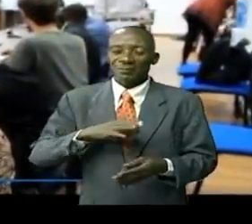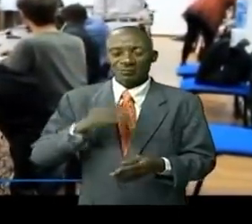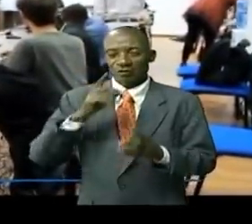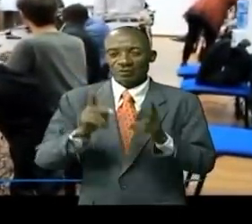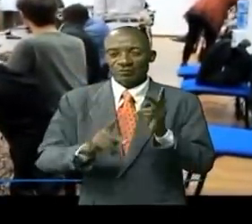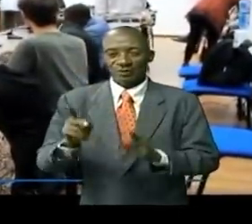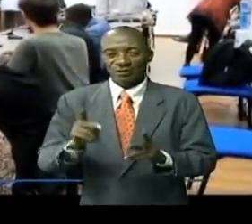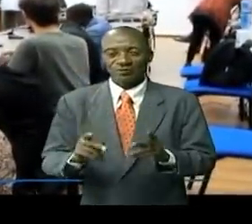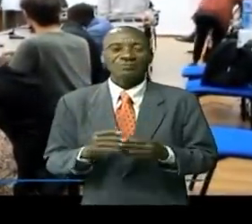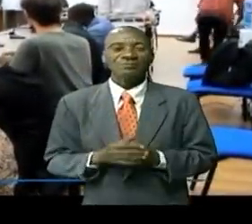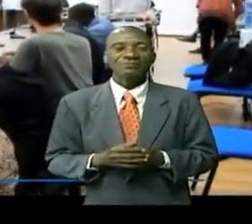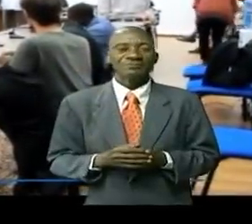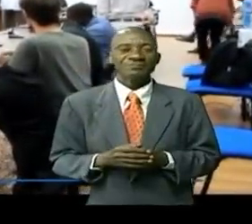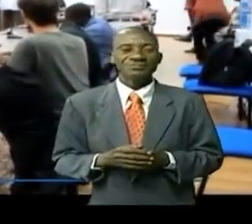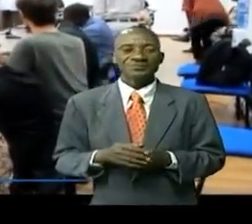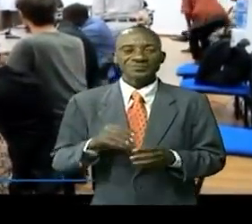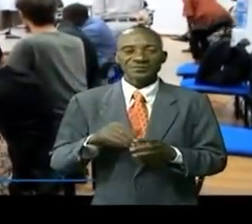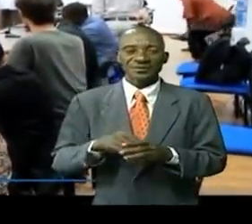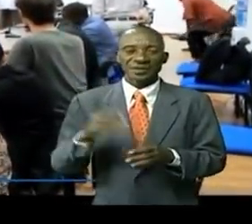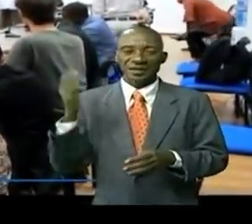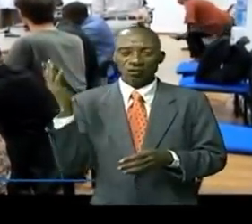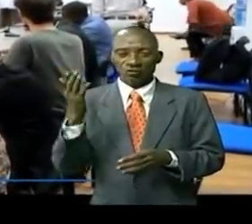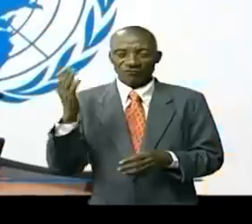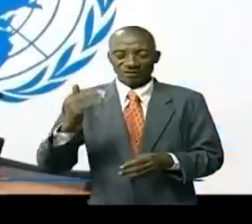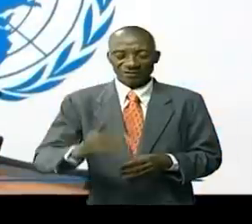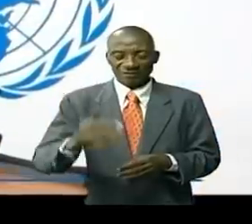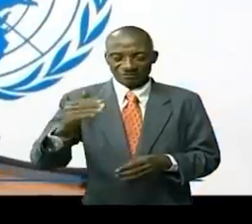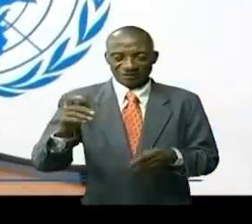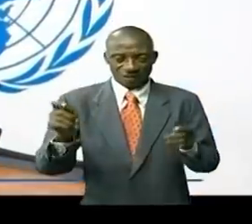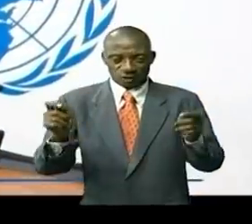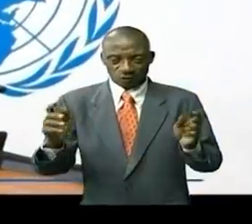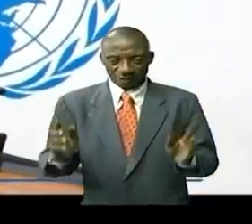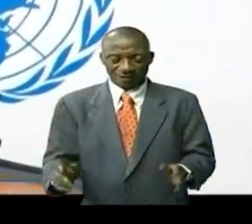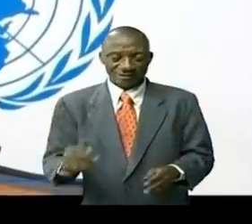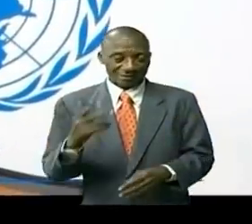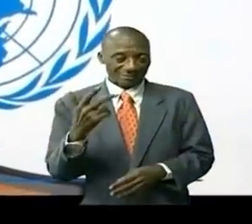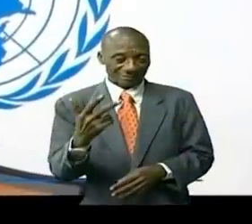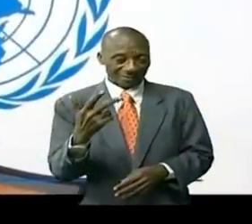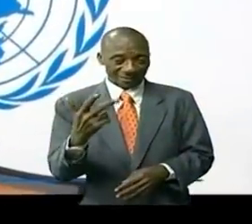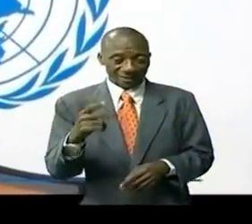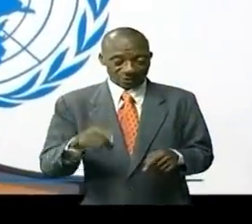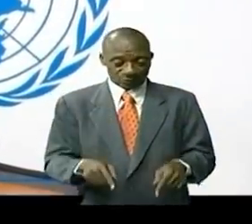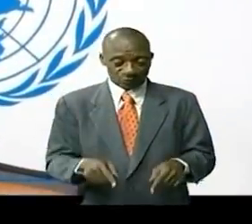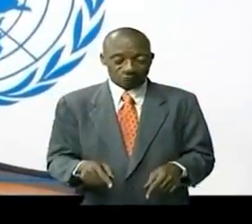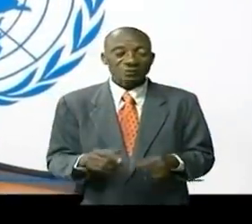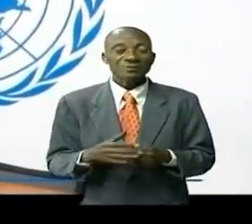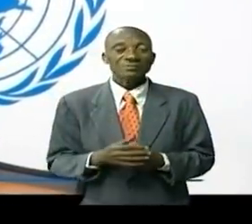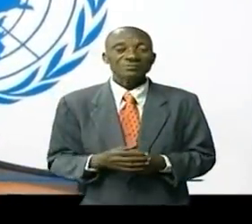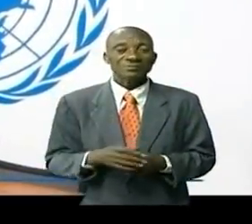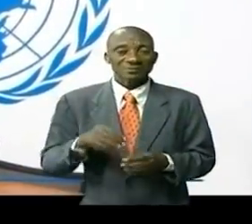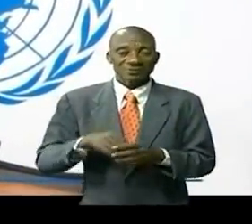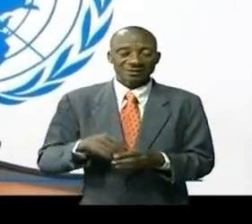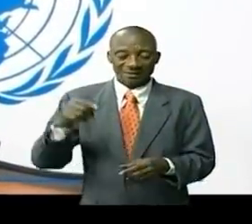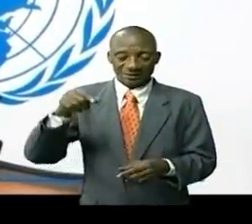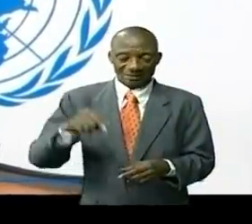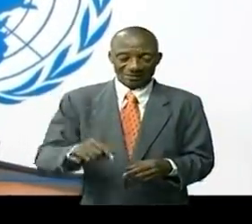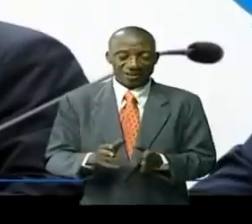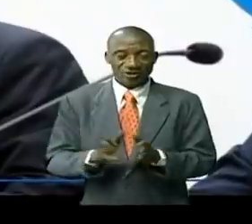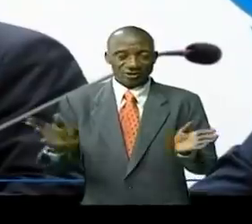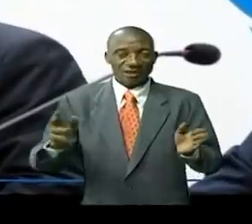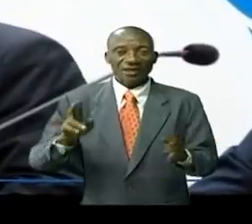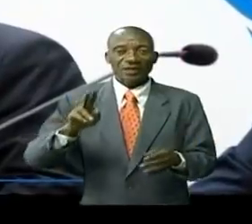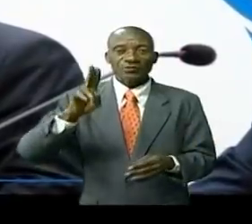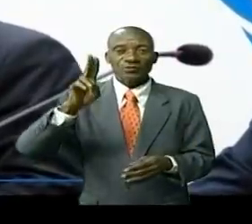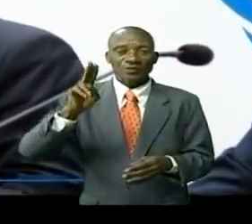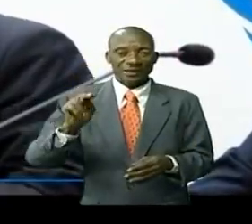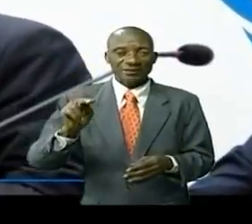Au cours de la conférence de presse bimensuelle tenue ce mercredi 18 mai 2022 au quartier général de la MONUSCO, les